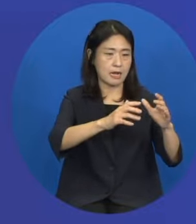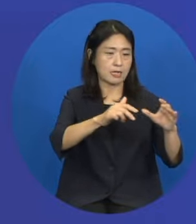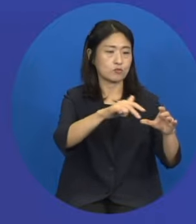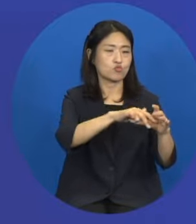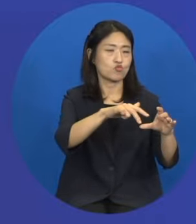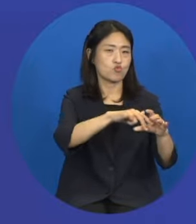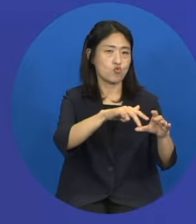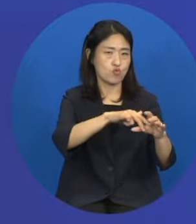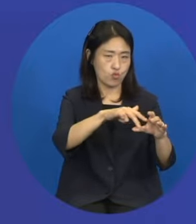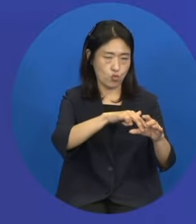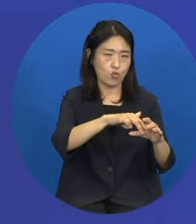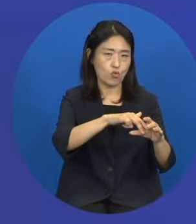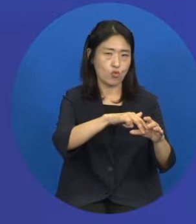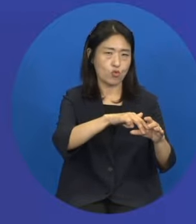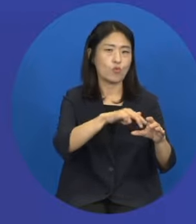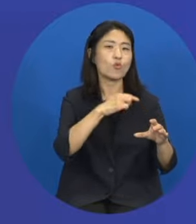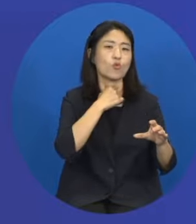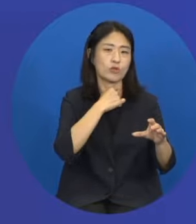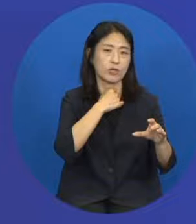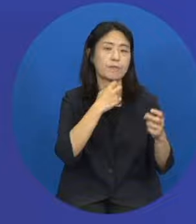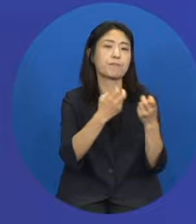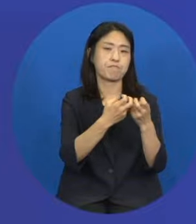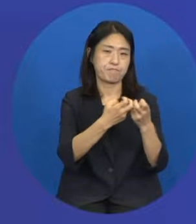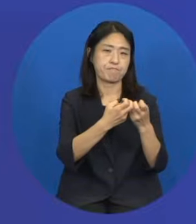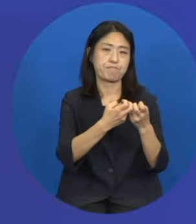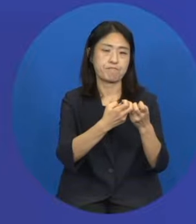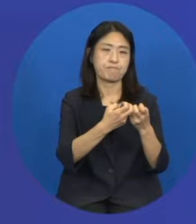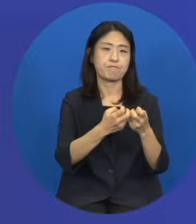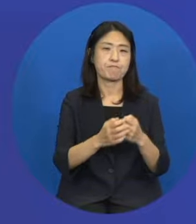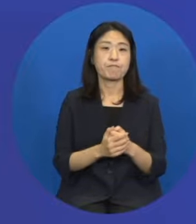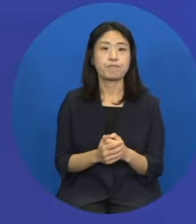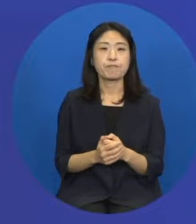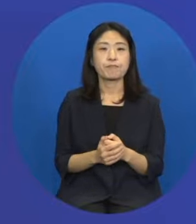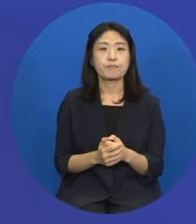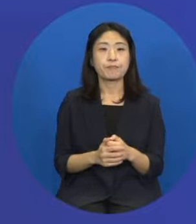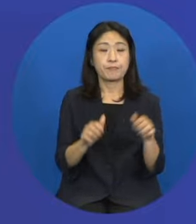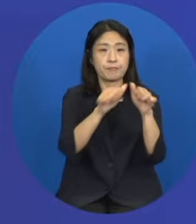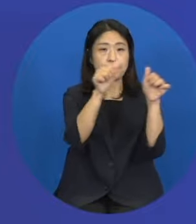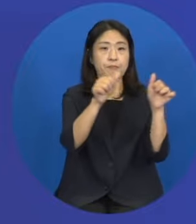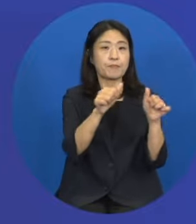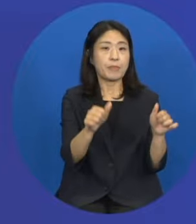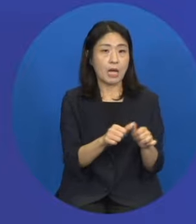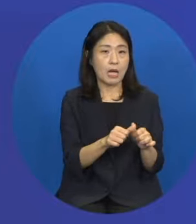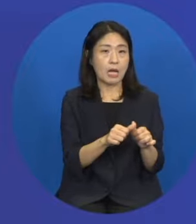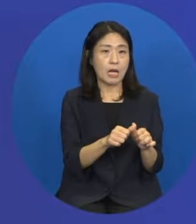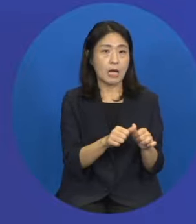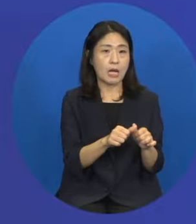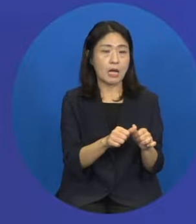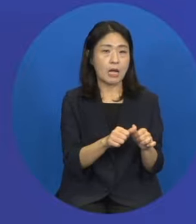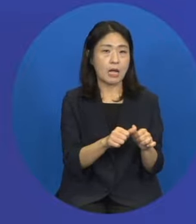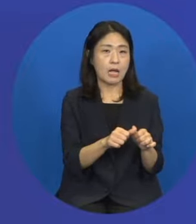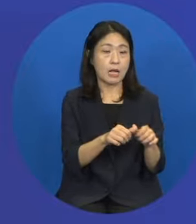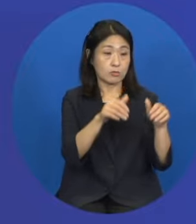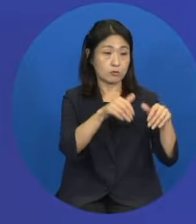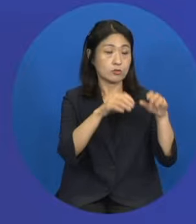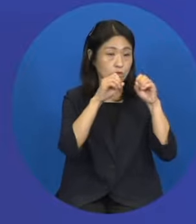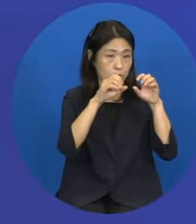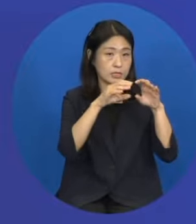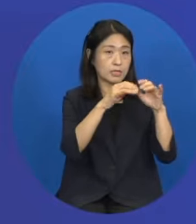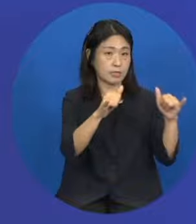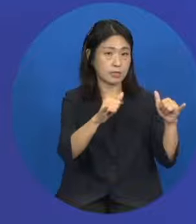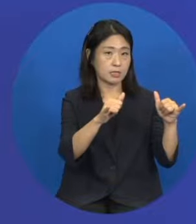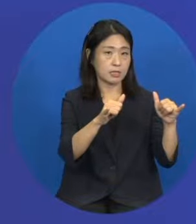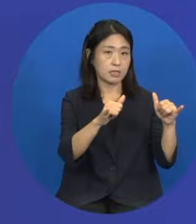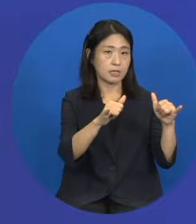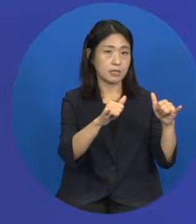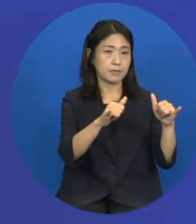지금까지 얘기한 걸 잘 종합을 해보세요. 이 바알 선지자들이 많은 제사장들을 동원해서 또 뭘